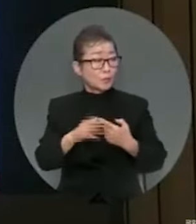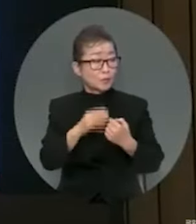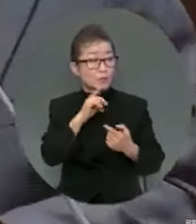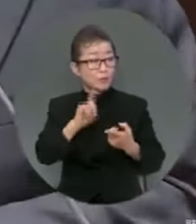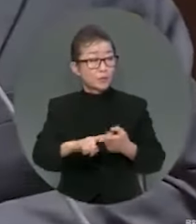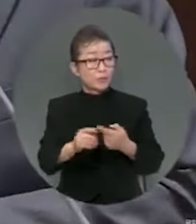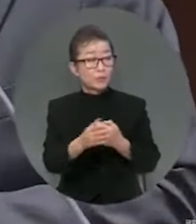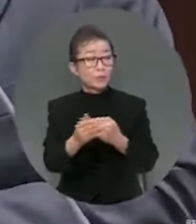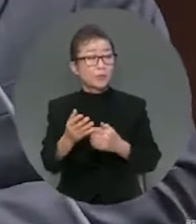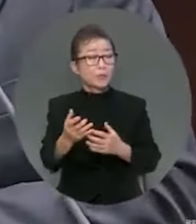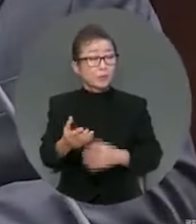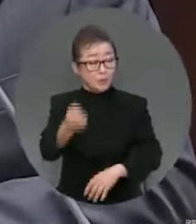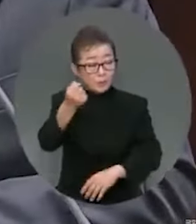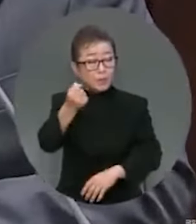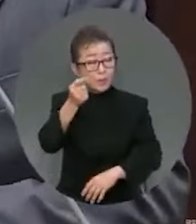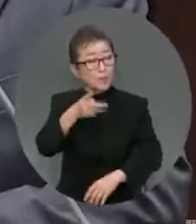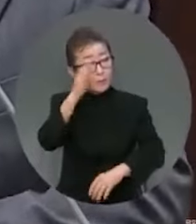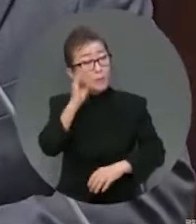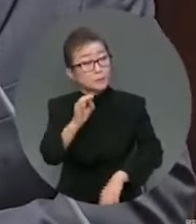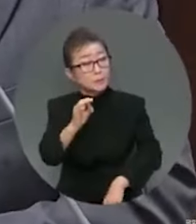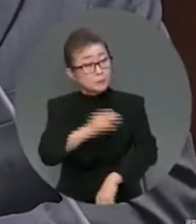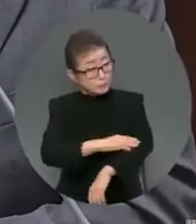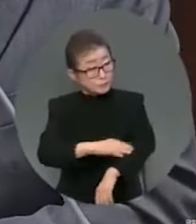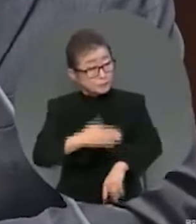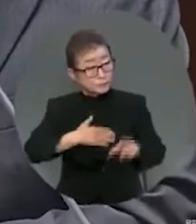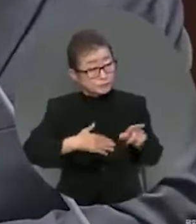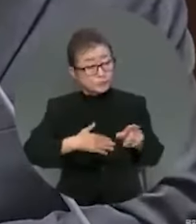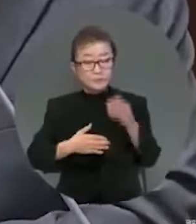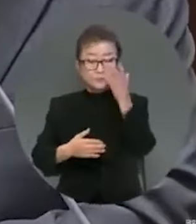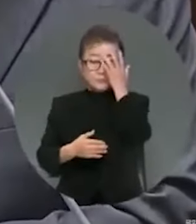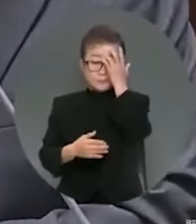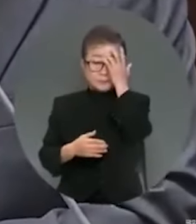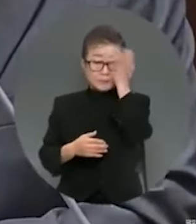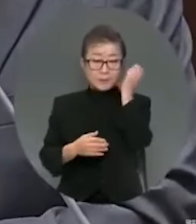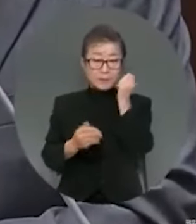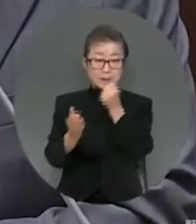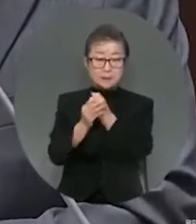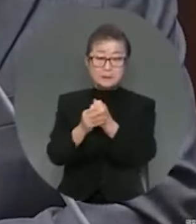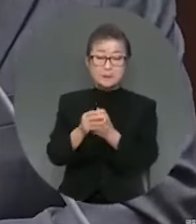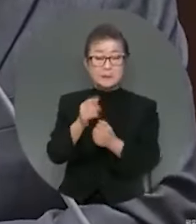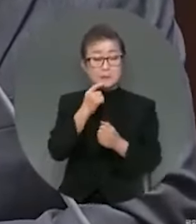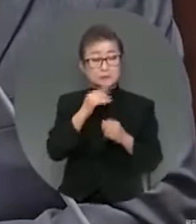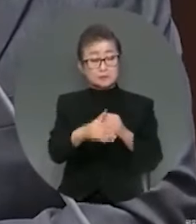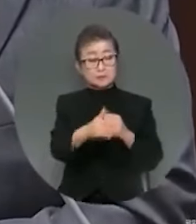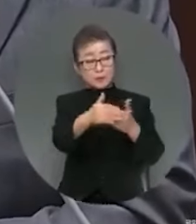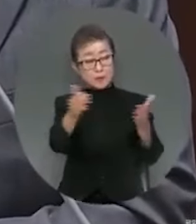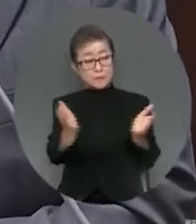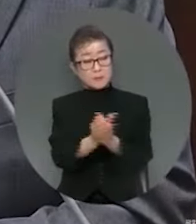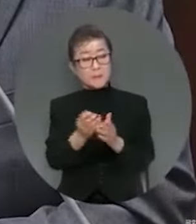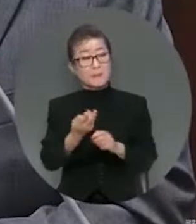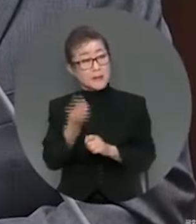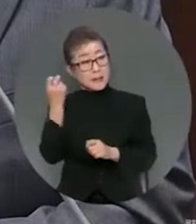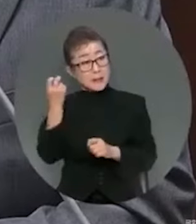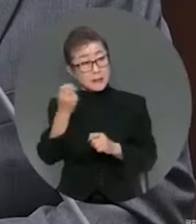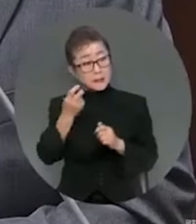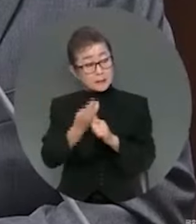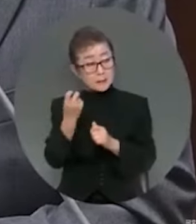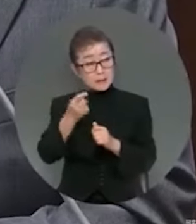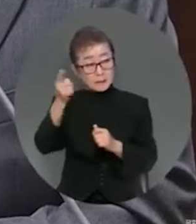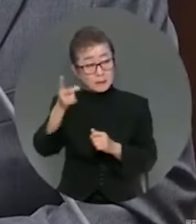중대성을 요건으로 하고 있습니다. 잘 알고 계시죠? 네. 그래서 민주당이 발의한 탄핵안이 잇따라 기각된